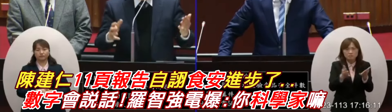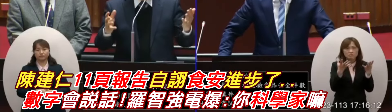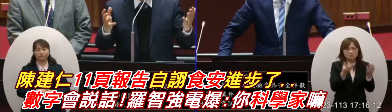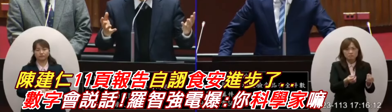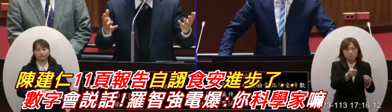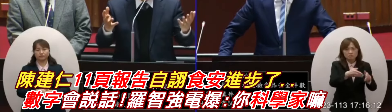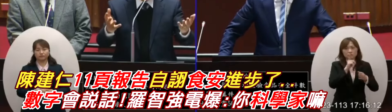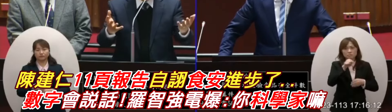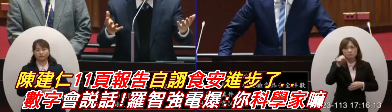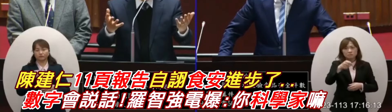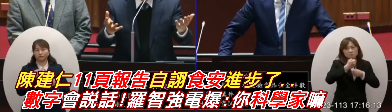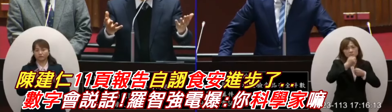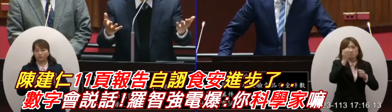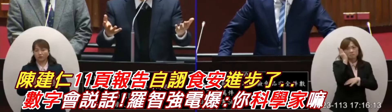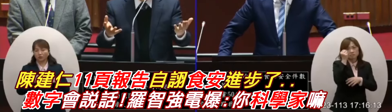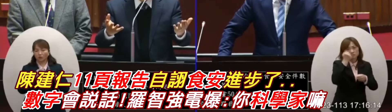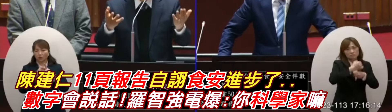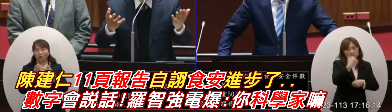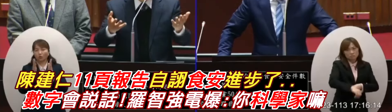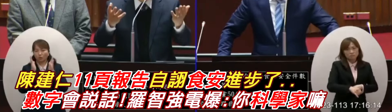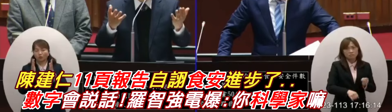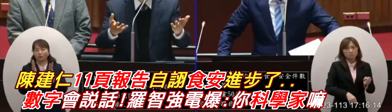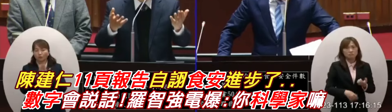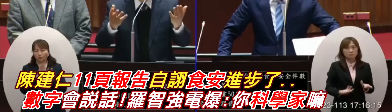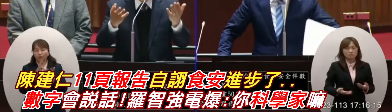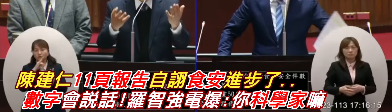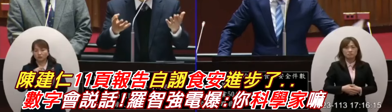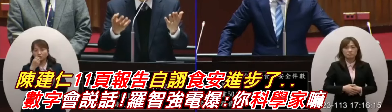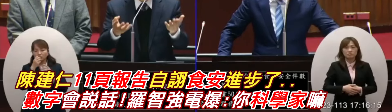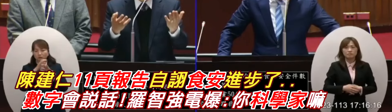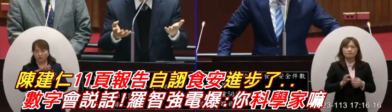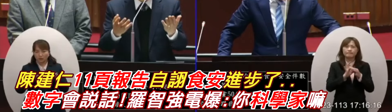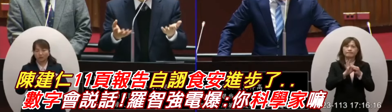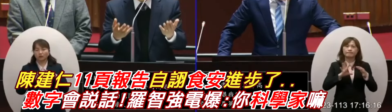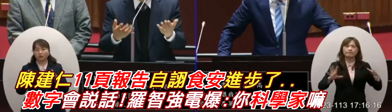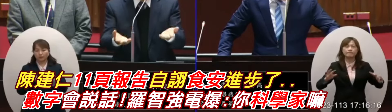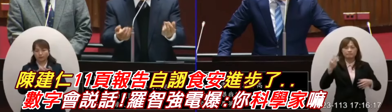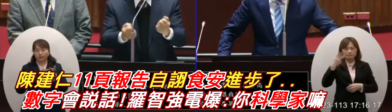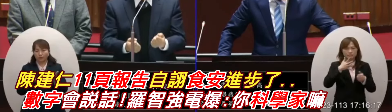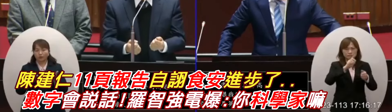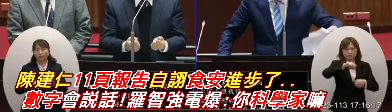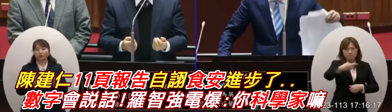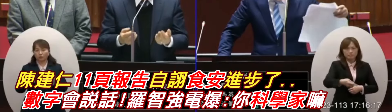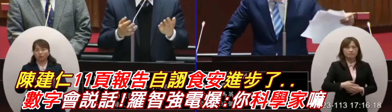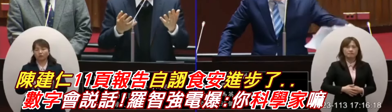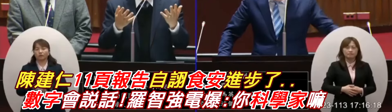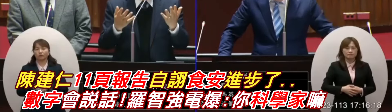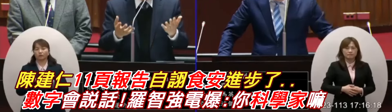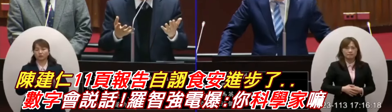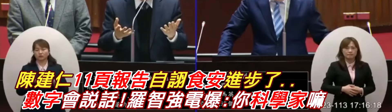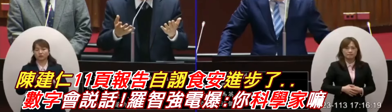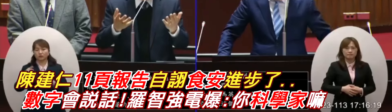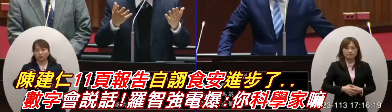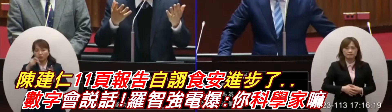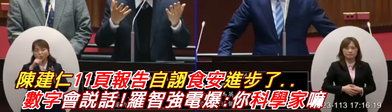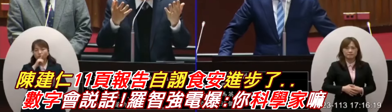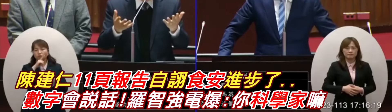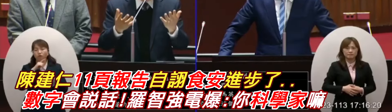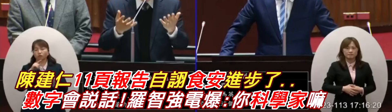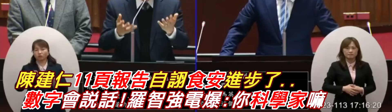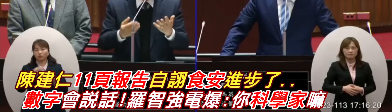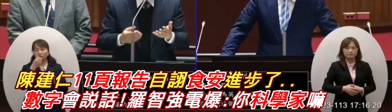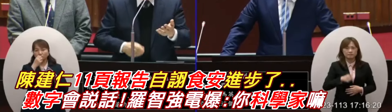这个政府做的比你烂。 公道的评价就是食安事件发生的事情嘛。 没关系，我问你下一个问题。 你现在讲的，